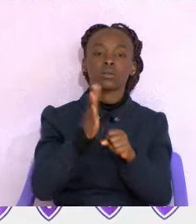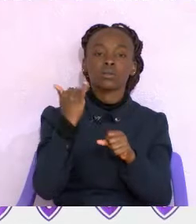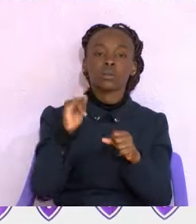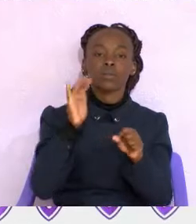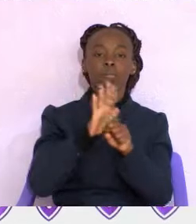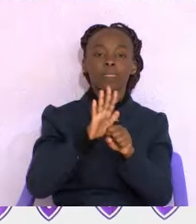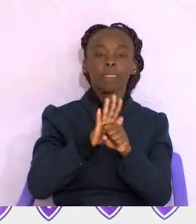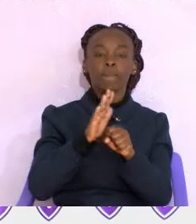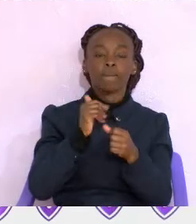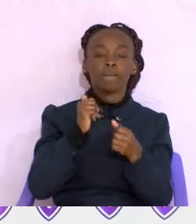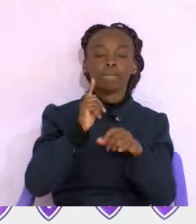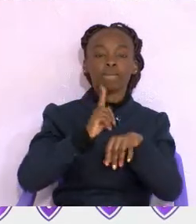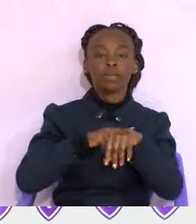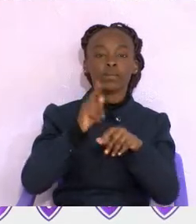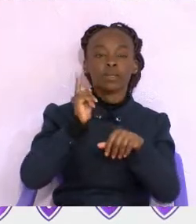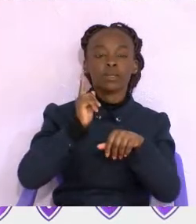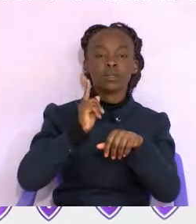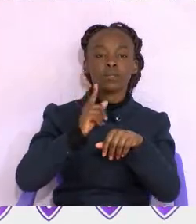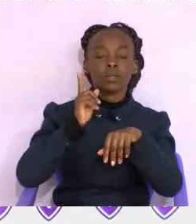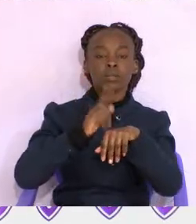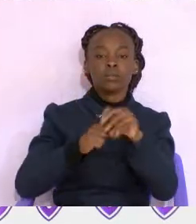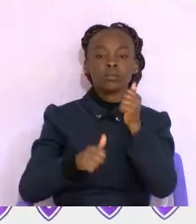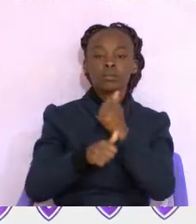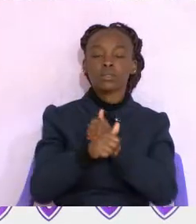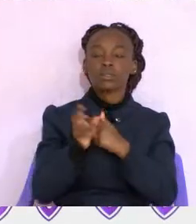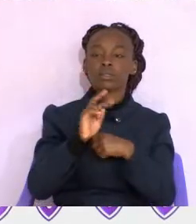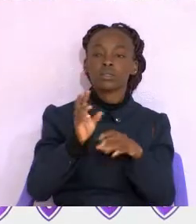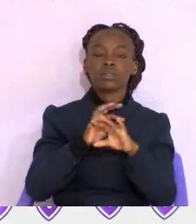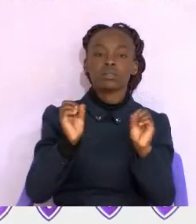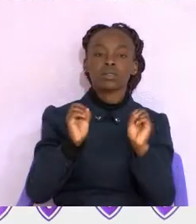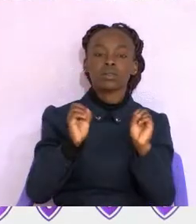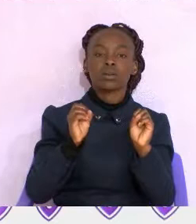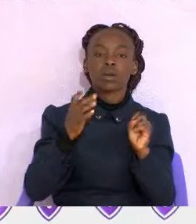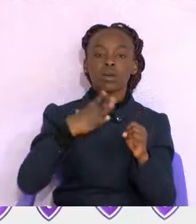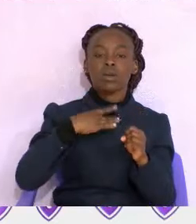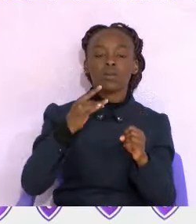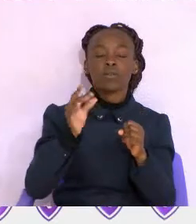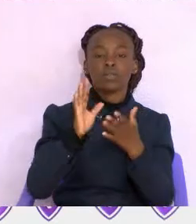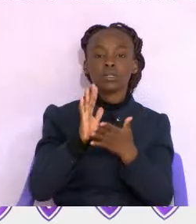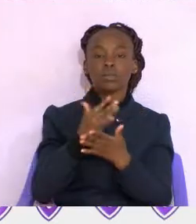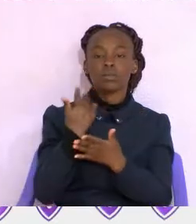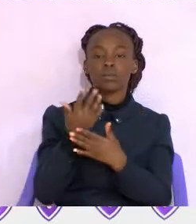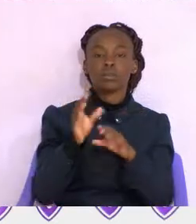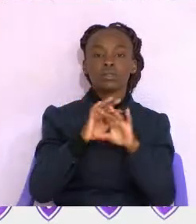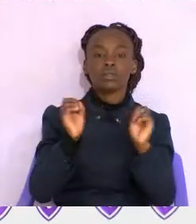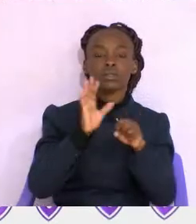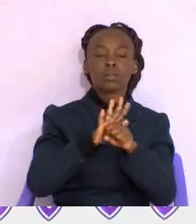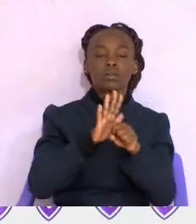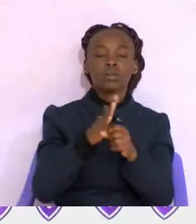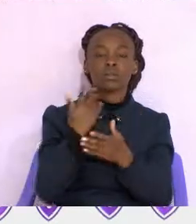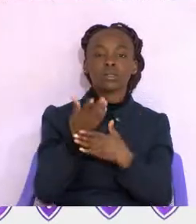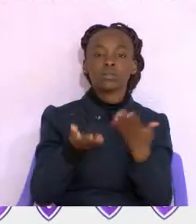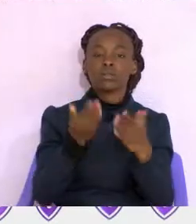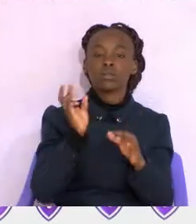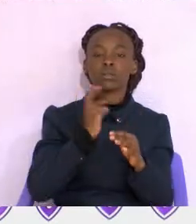mtu hahisi kitu. Wakati mara nyingi sana huwa tunaonywa hata na mambo mengi tukifanya, laana zitashuka